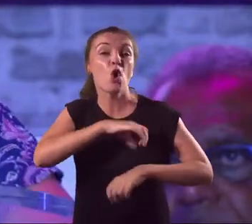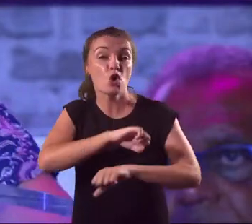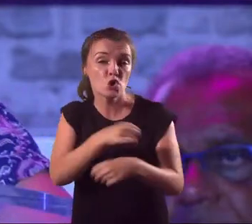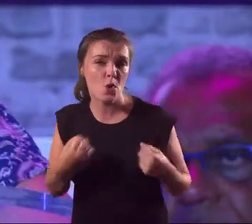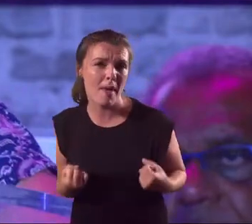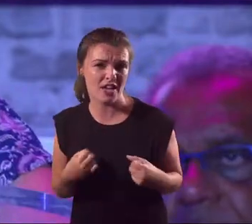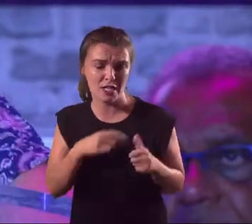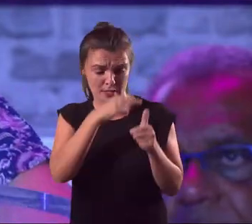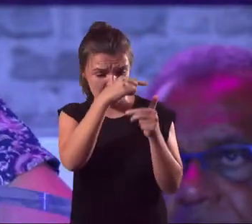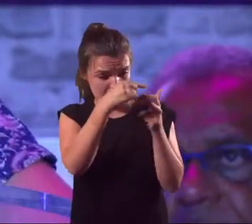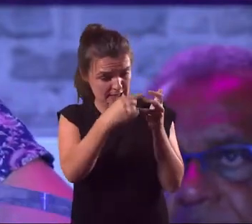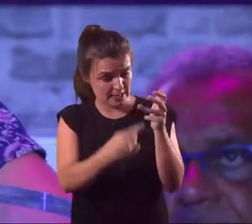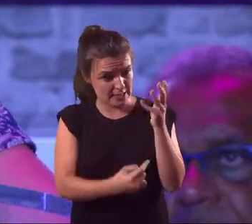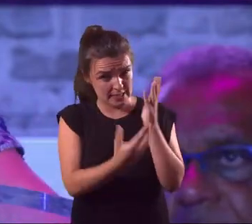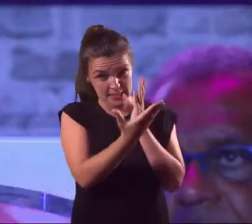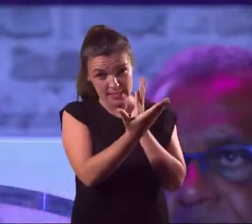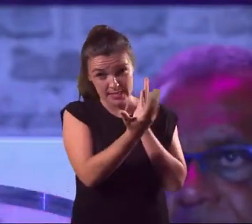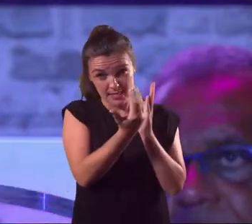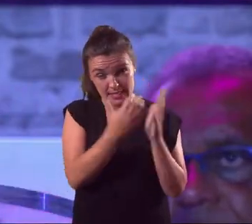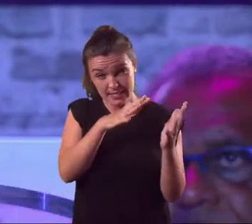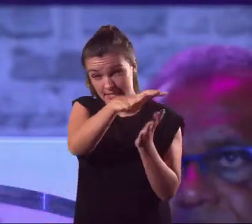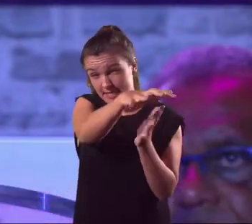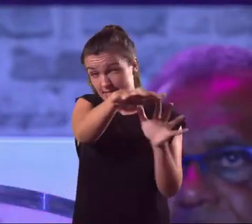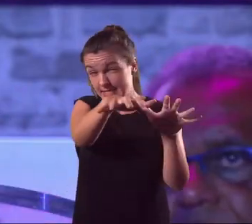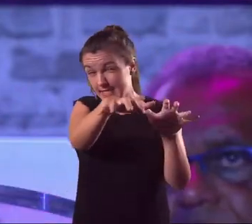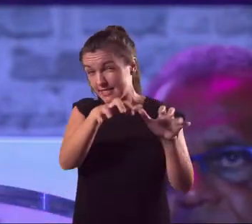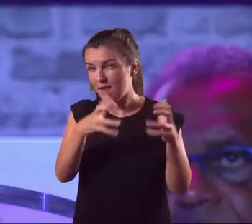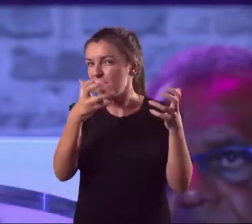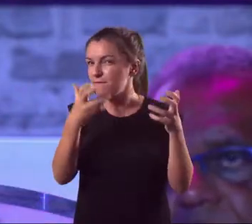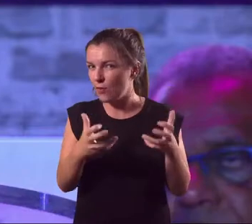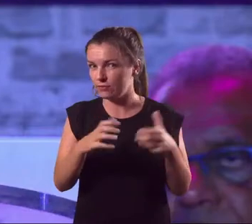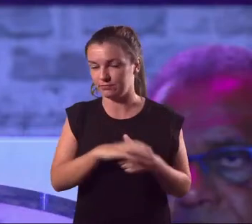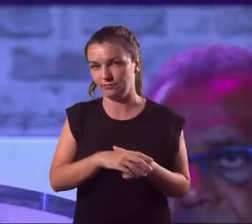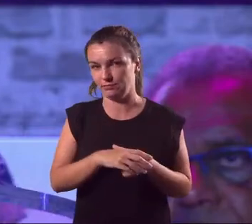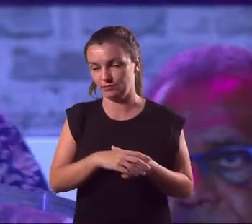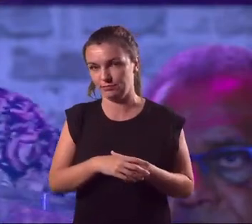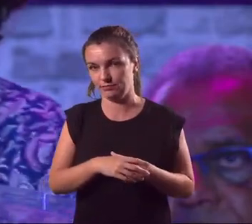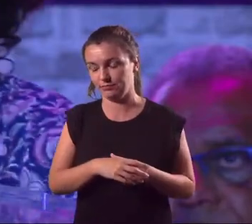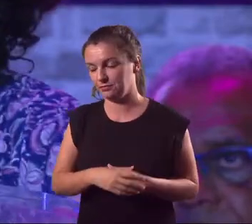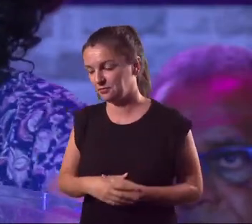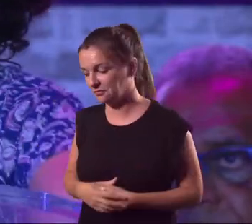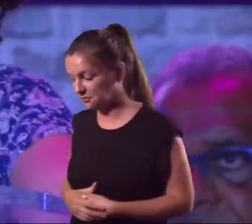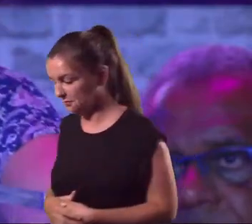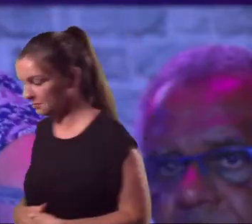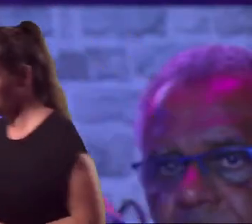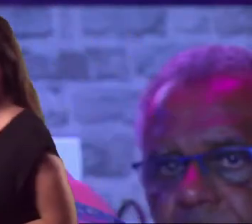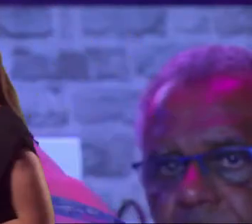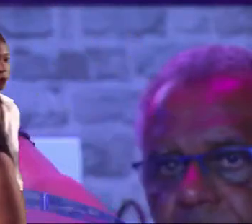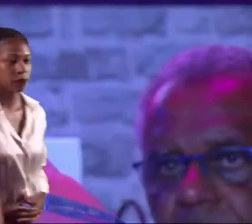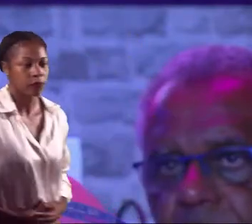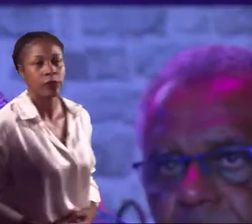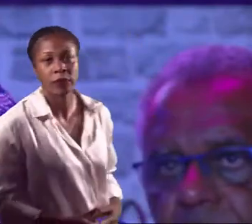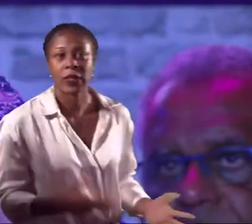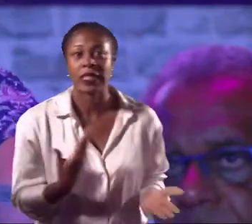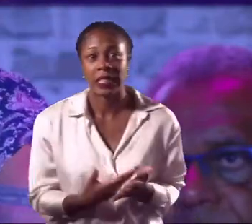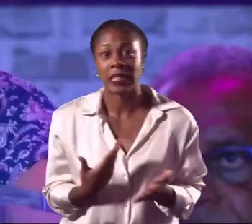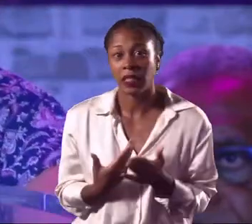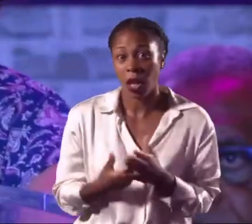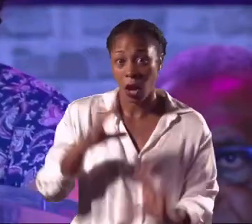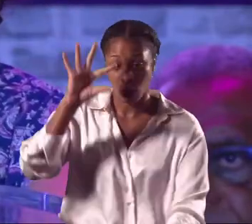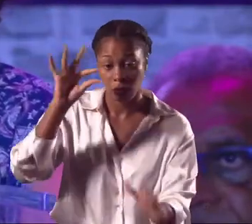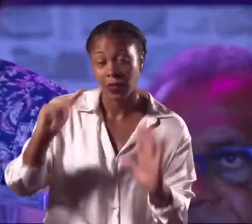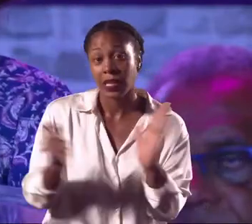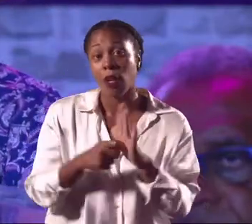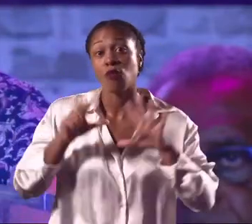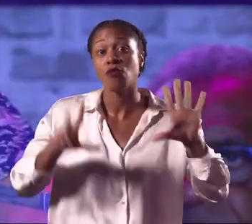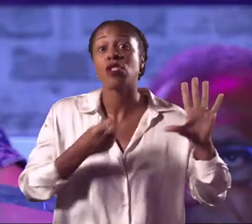chômage, ils veulent tout détruire. Eh bien, c'est ça que nous devons faire aussi avec le vote du 8